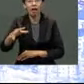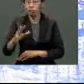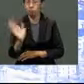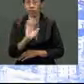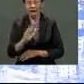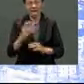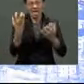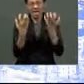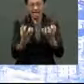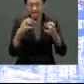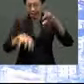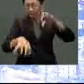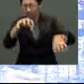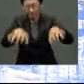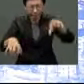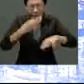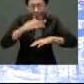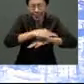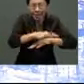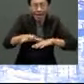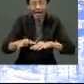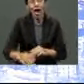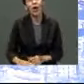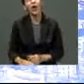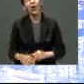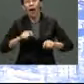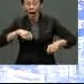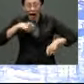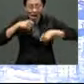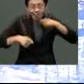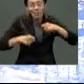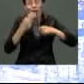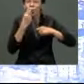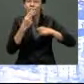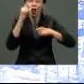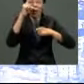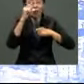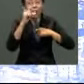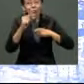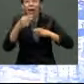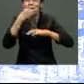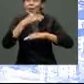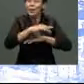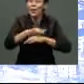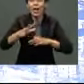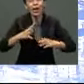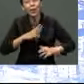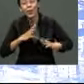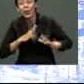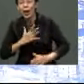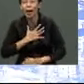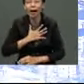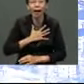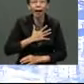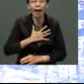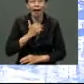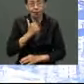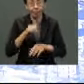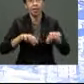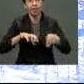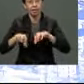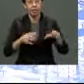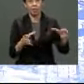ดหินมีแหล่งหลายเนี่ยท่านใช้วิวทะเลในการกินอาหารตรงนั้นก็ให้ดำเนินการไปตรงนี้จะจัดระเบียบ